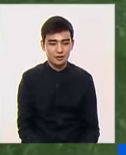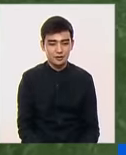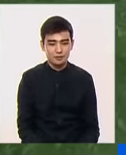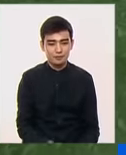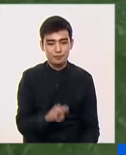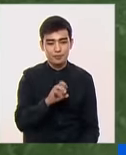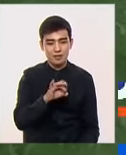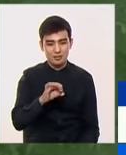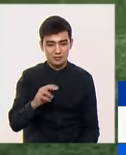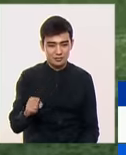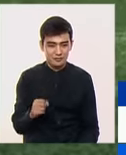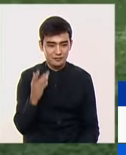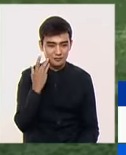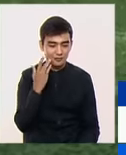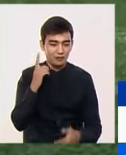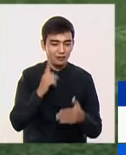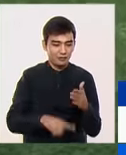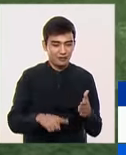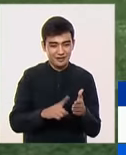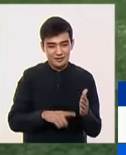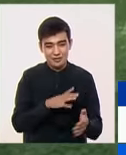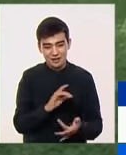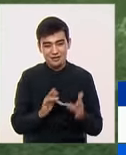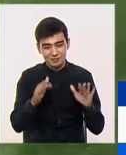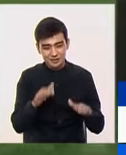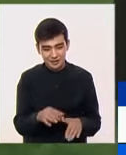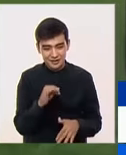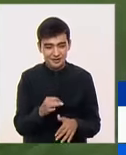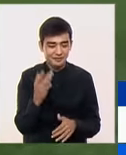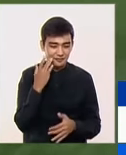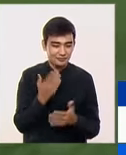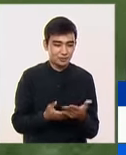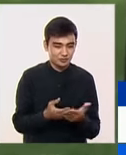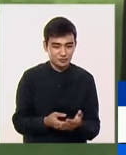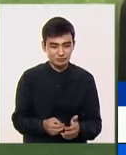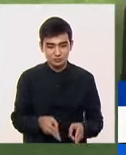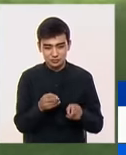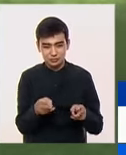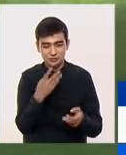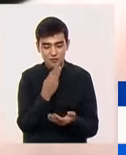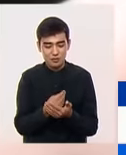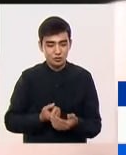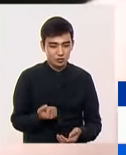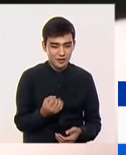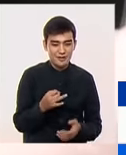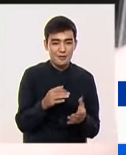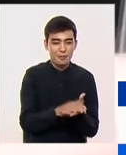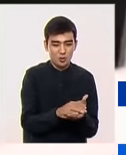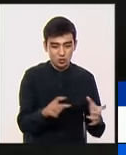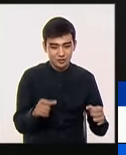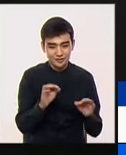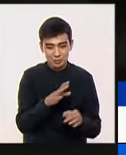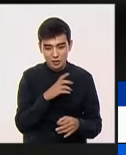марина шаповалова всегда с недоверием относилась к соцсетям предупреждала мошенниках своих друзей и близких в итоге судьба сыграла